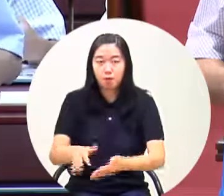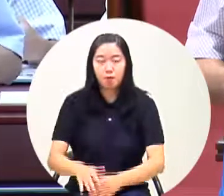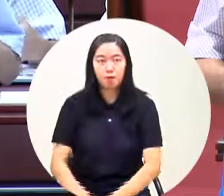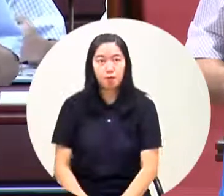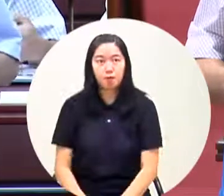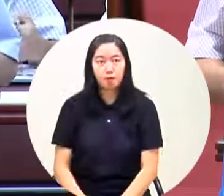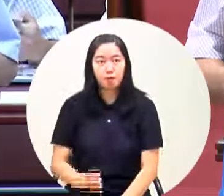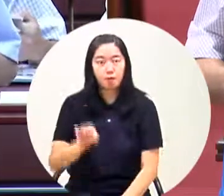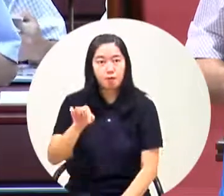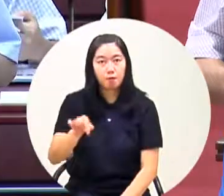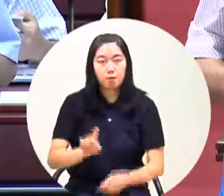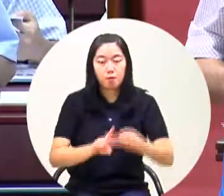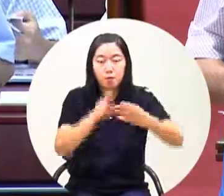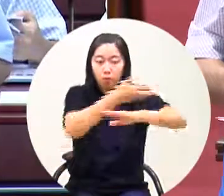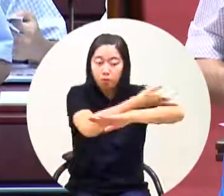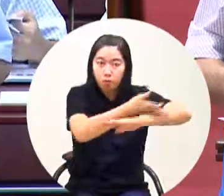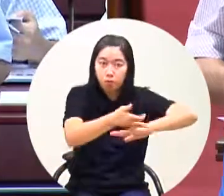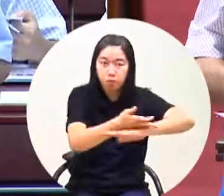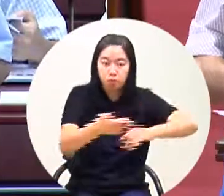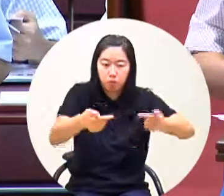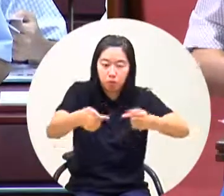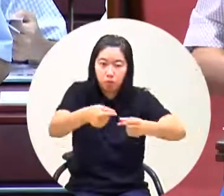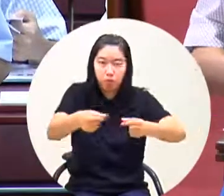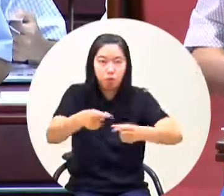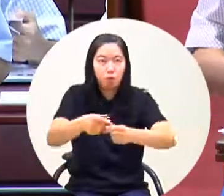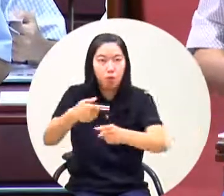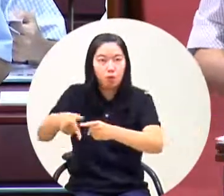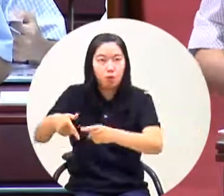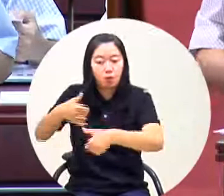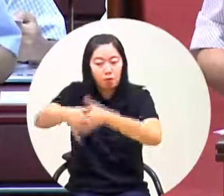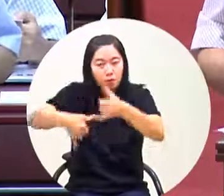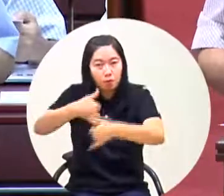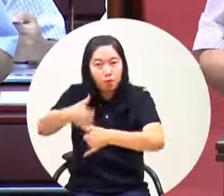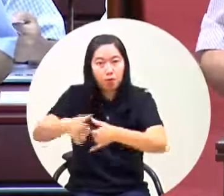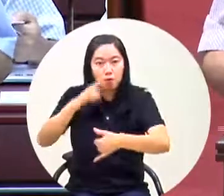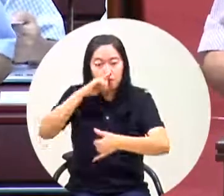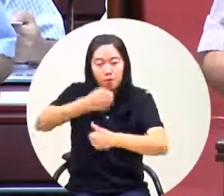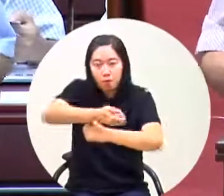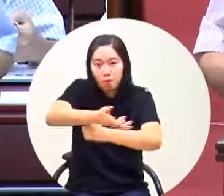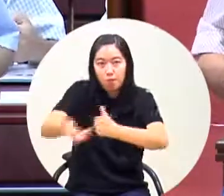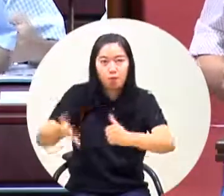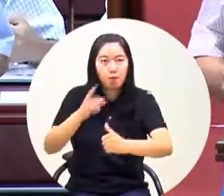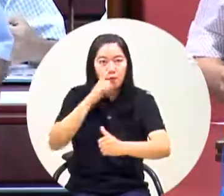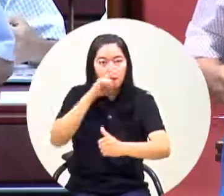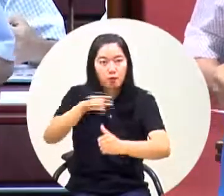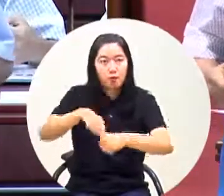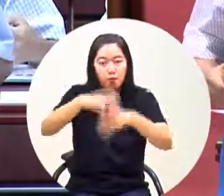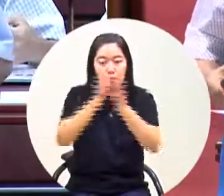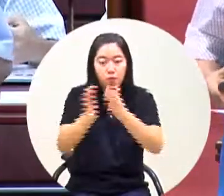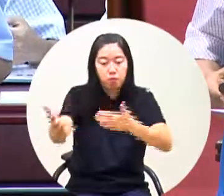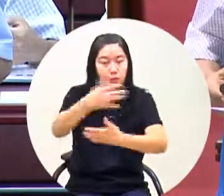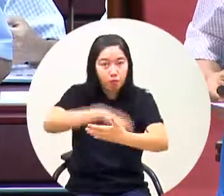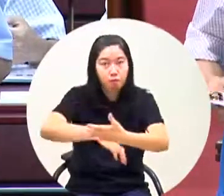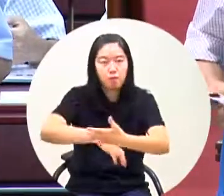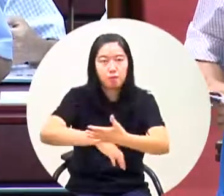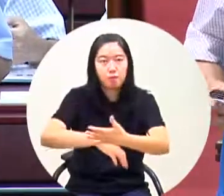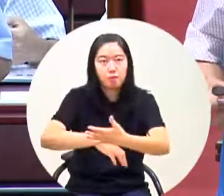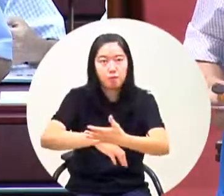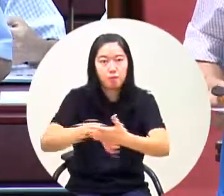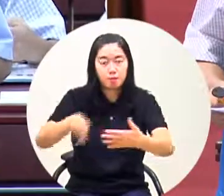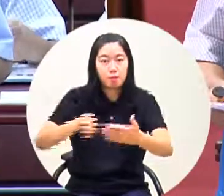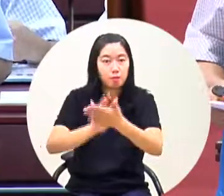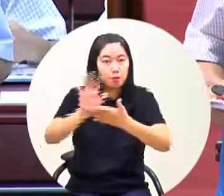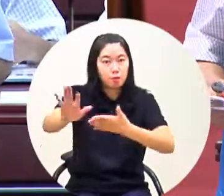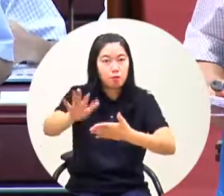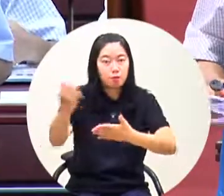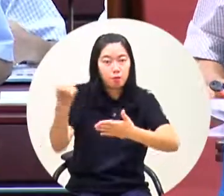主流即个氨氮甲本身即个民生污水个部分。诶，加一百，这个那整个后进溪的一个